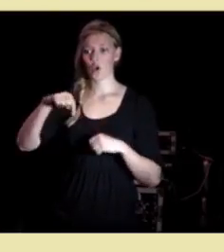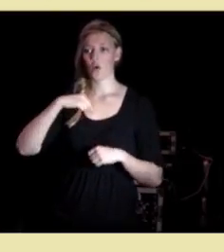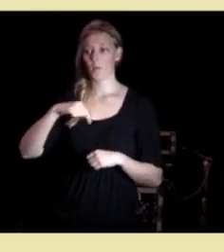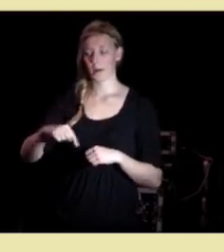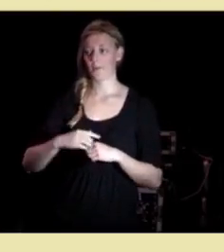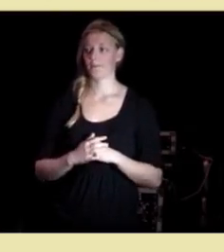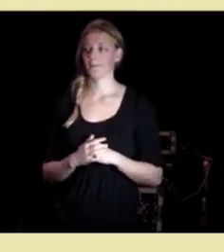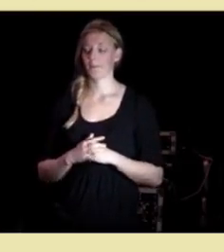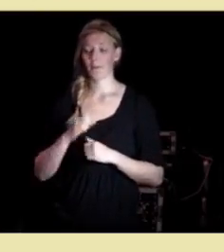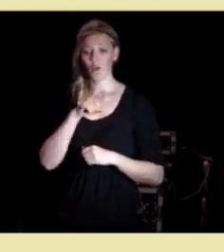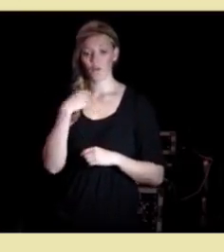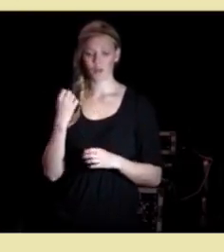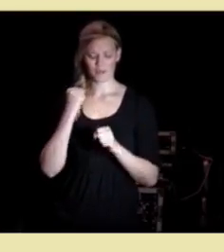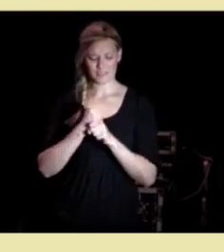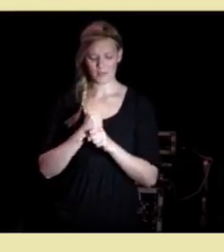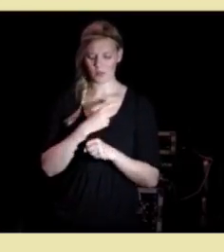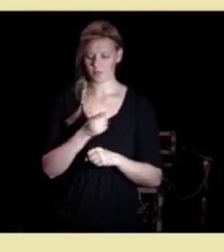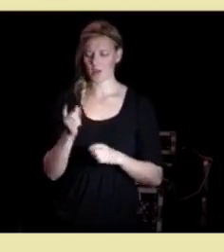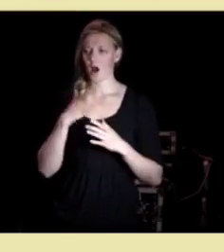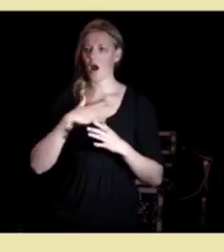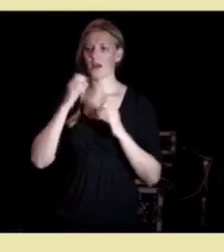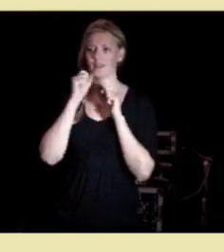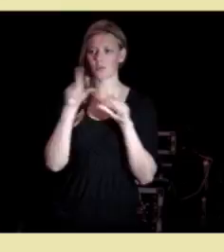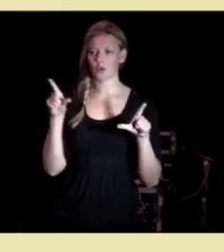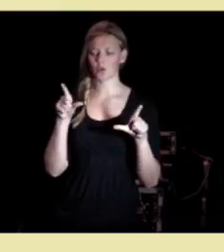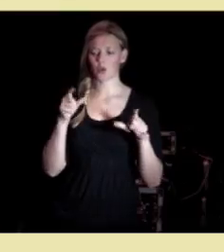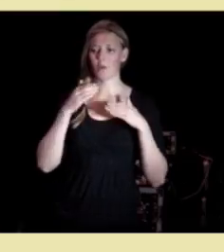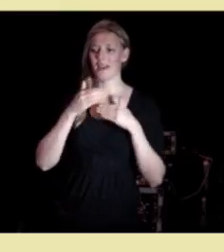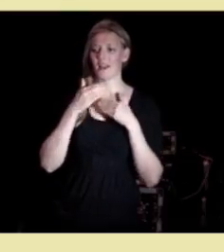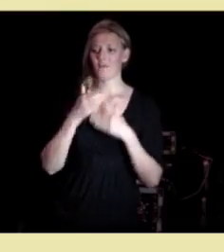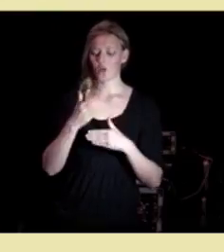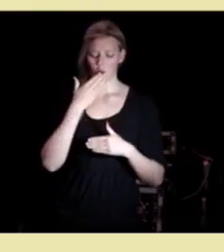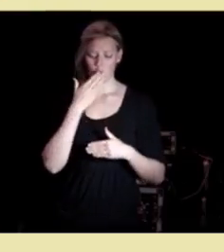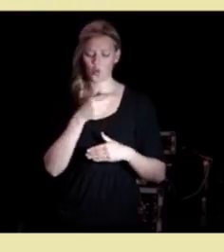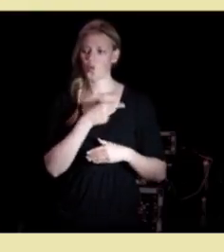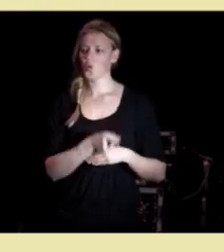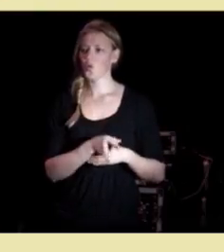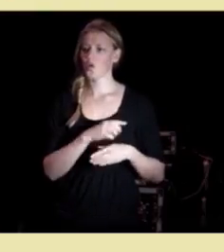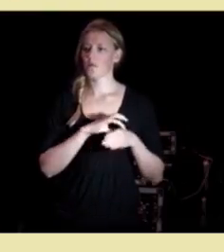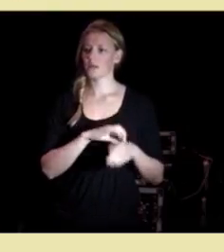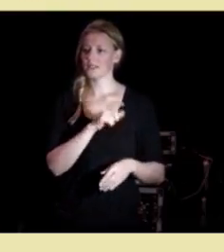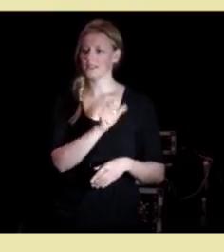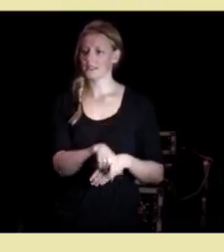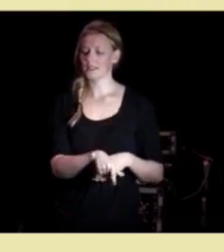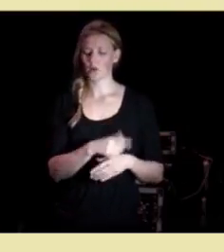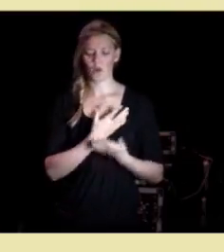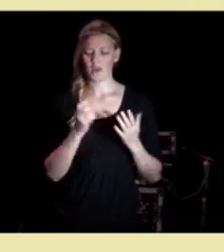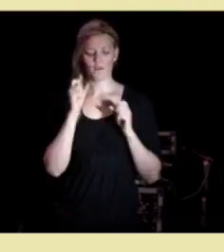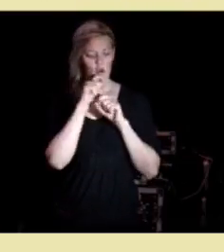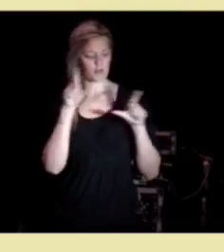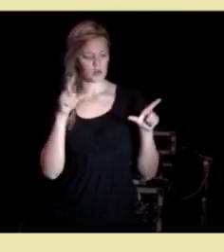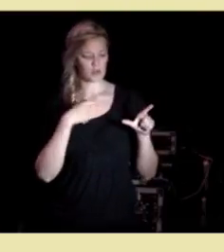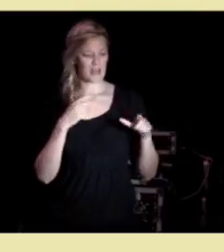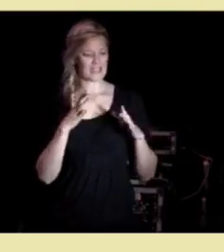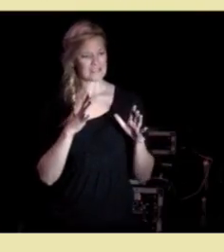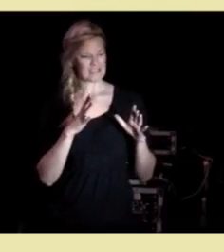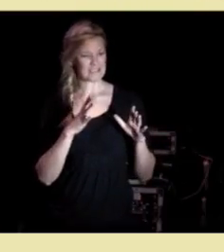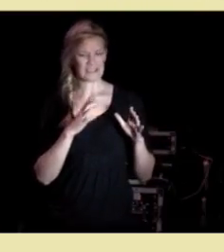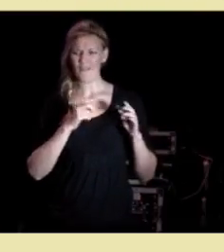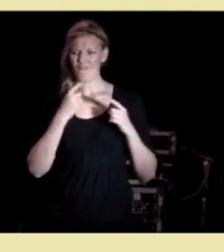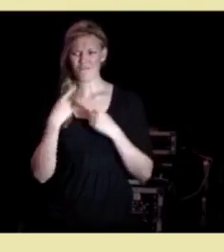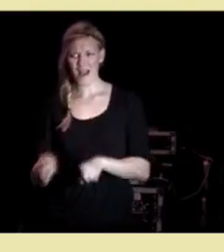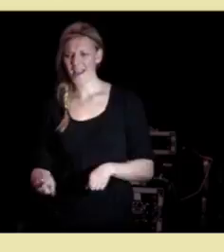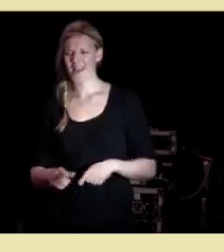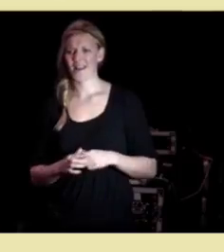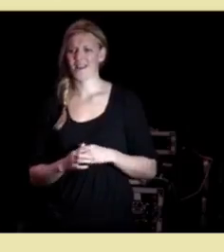Og vi må sikre at de har informasjon som er relevant og god for dem, og at de ikke får informasjon som er helt bak mål, og som gjør at dere